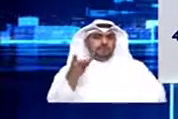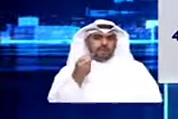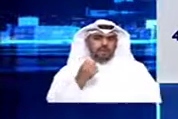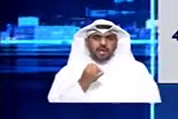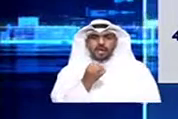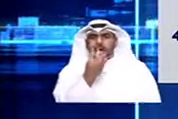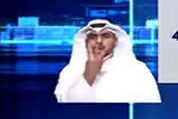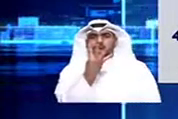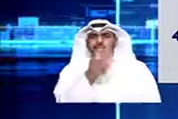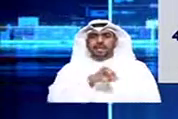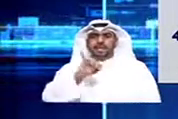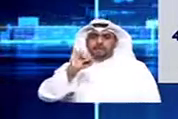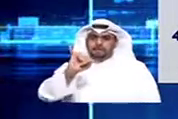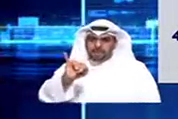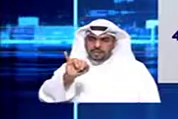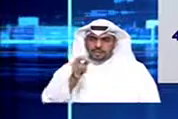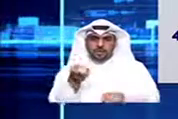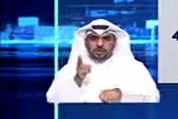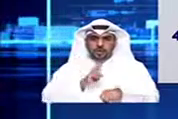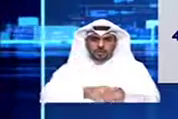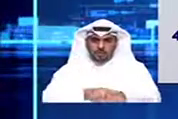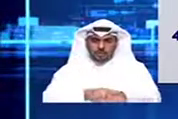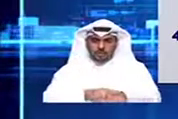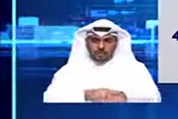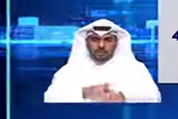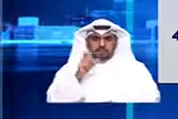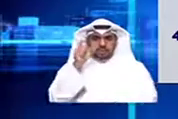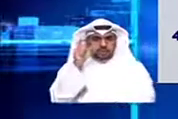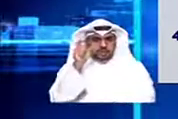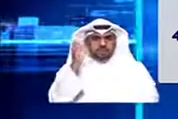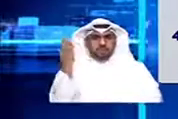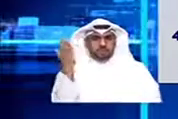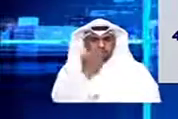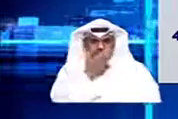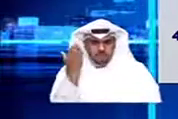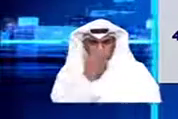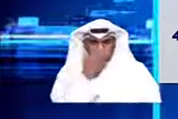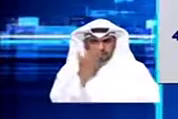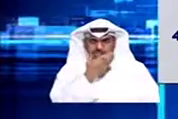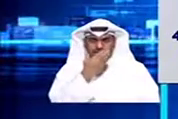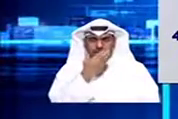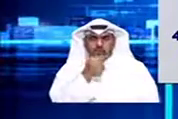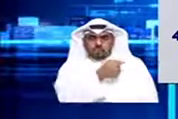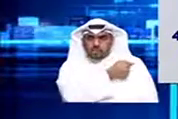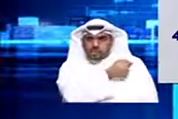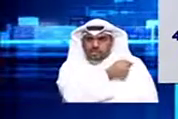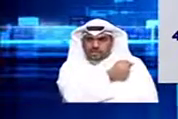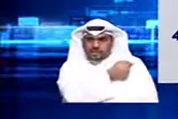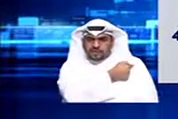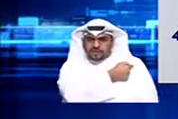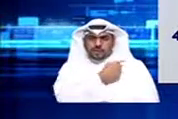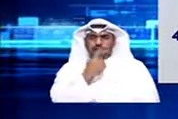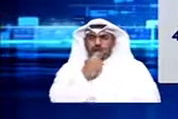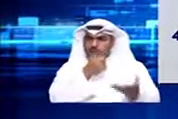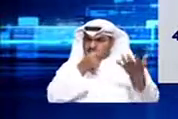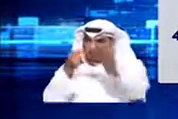إلى الخدمات الأساسية والمباني العامة منها المدارس والمراكز الصحية ومراكز الإطفاء